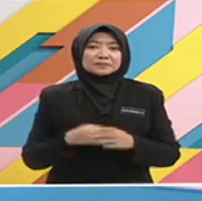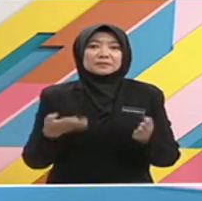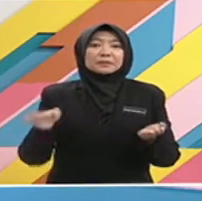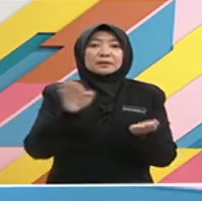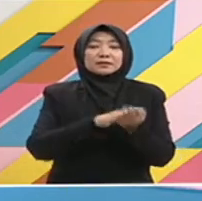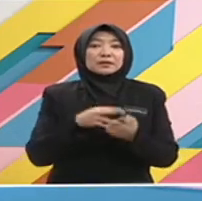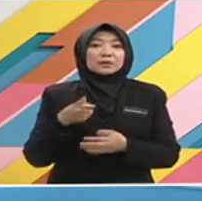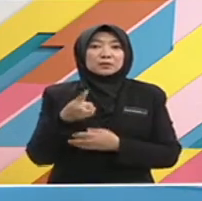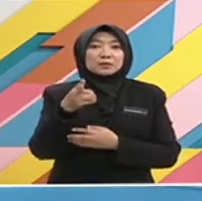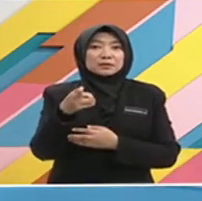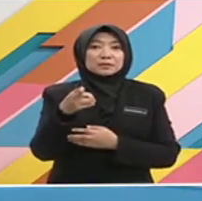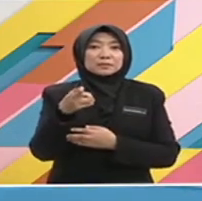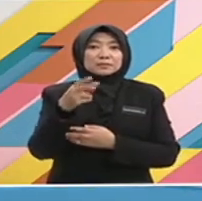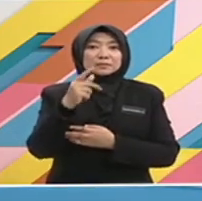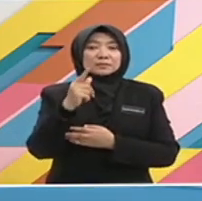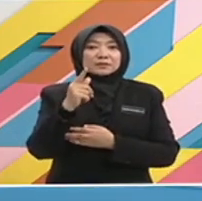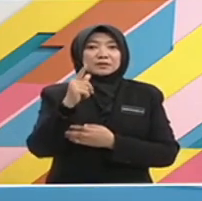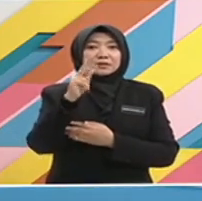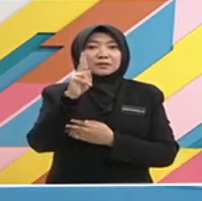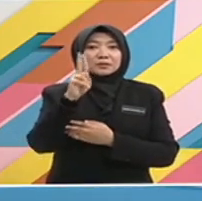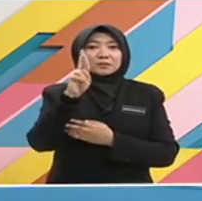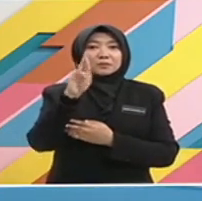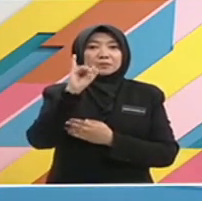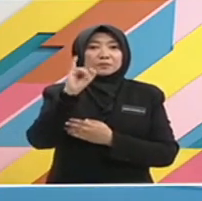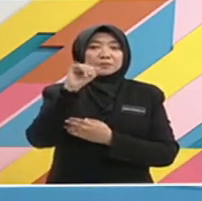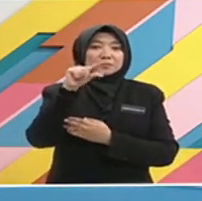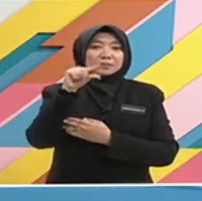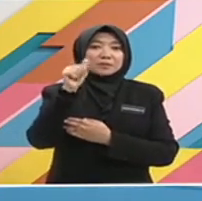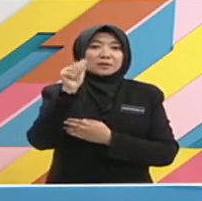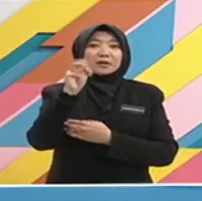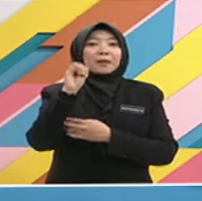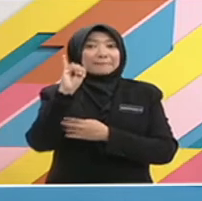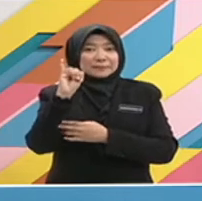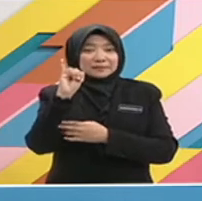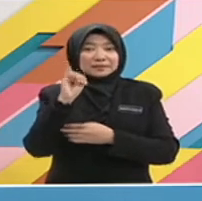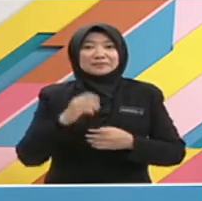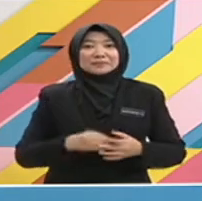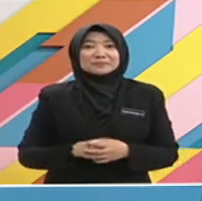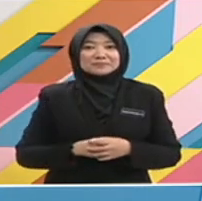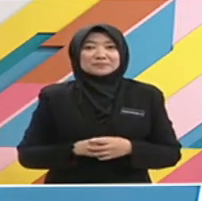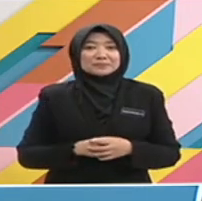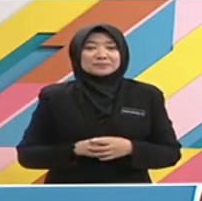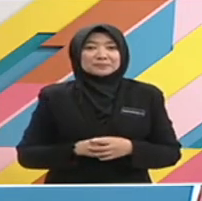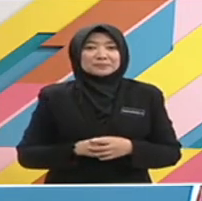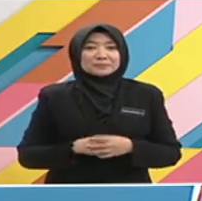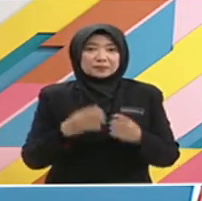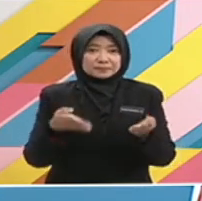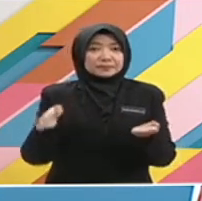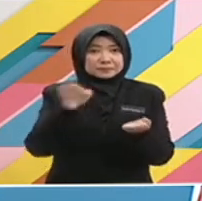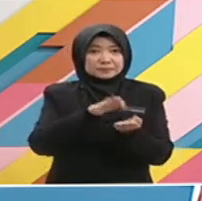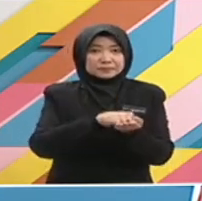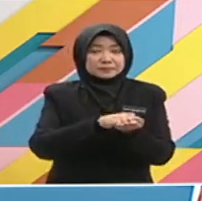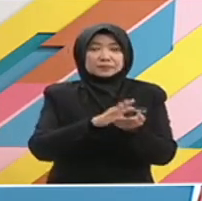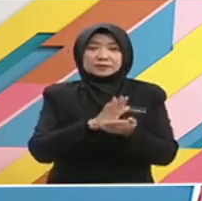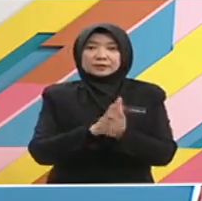guntingan? Kurigami. Kirigami ya. Kirigami, maaf. Ini tadi empat persegi. Okey. Saya lipatkan jadi